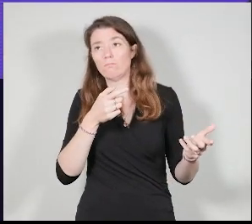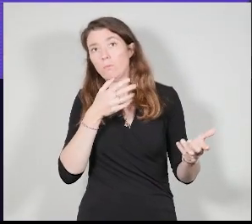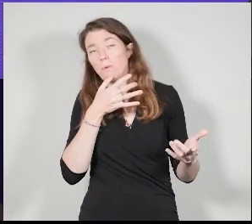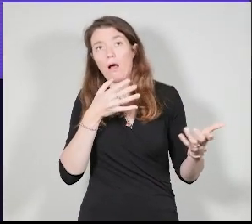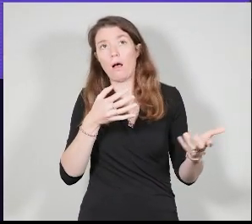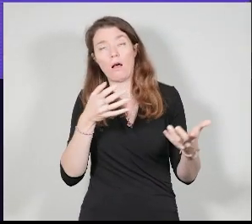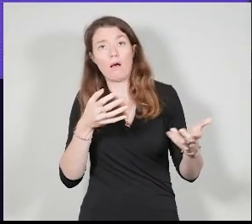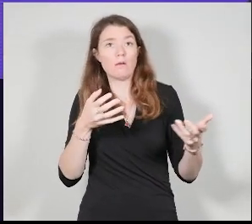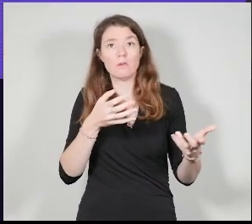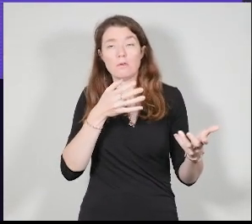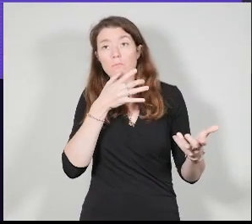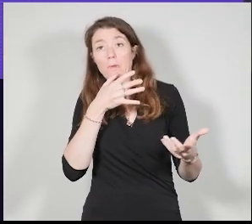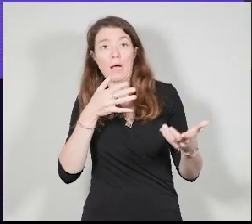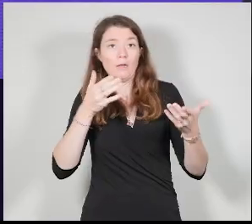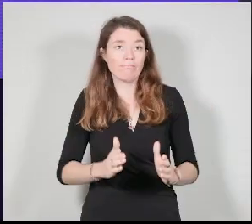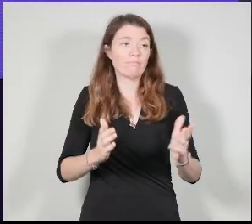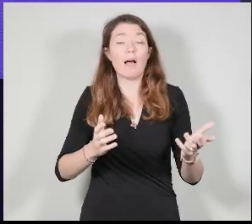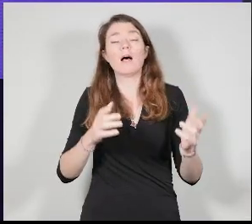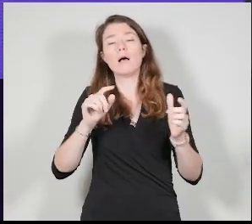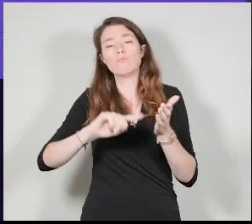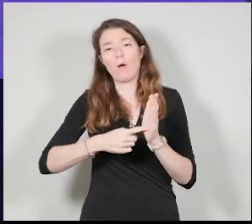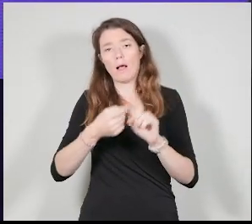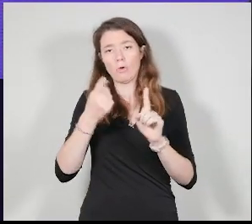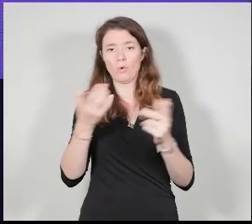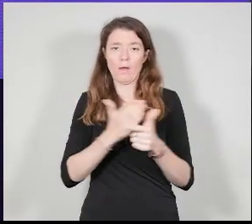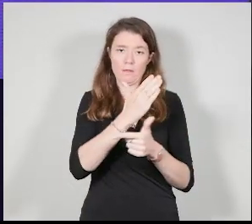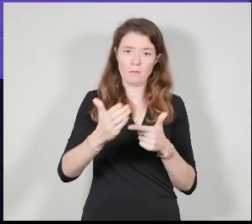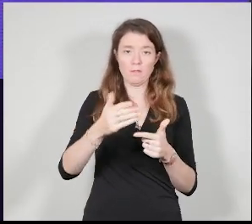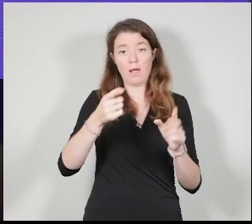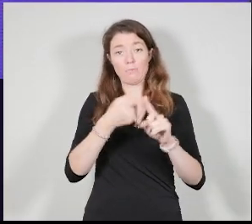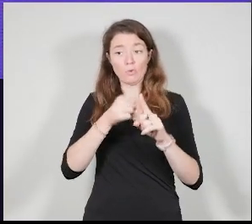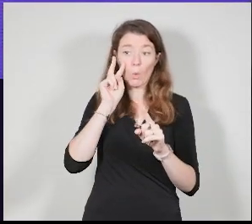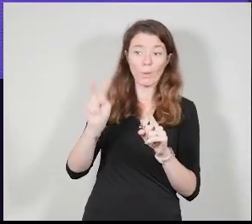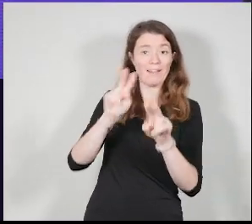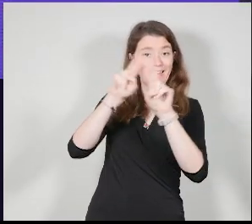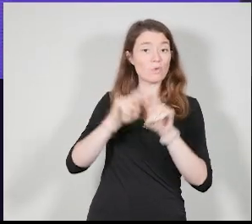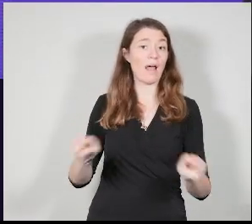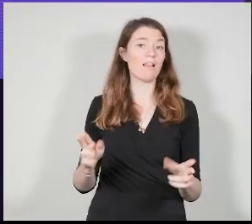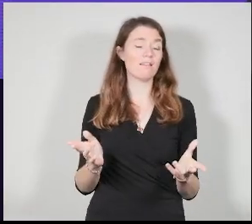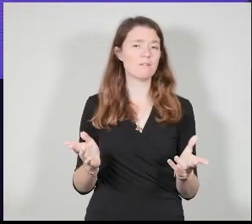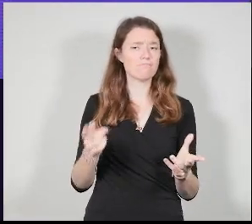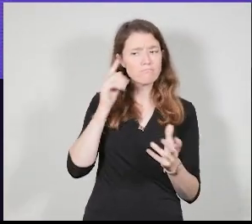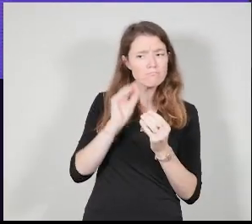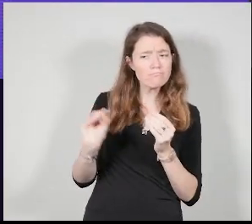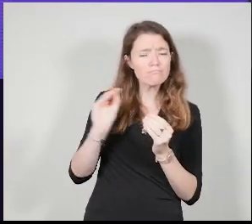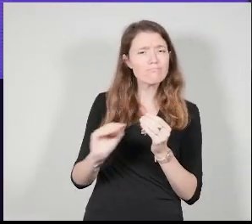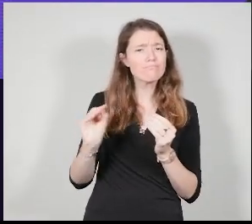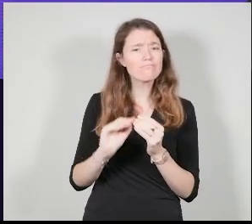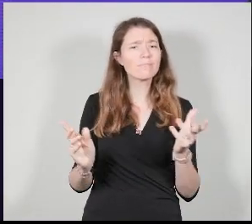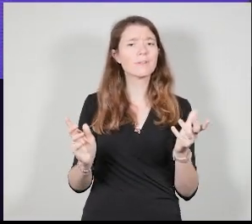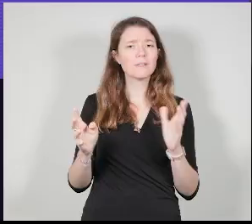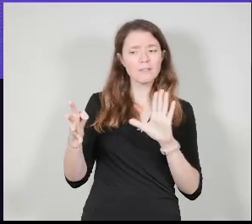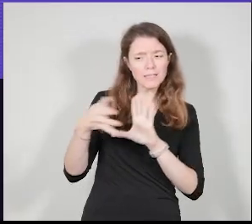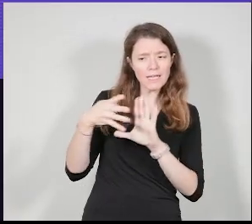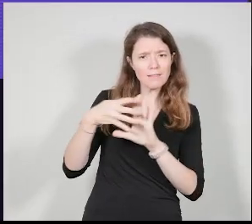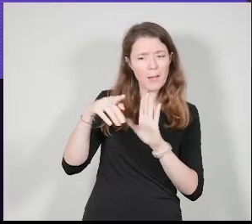pas peut-être pour s'en sortir, mais en tout cas, il y a 2 points importants. C'est 1, se tourner vers l'international, quand même s'interroger sur les